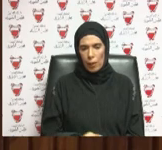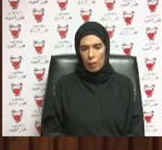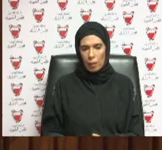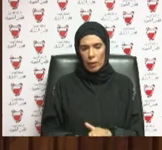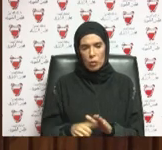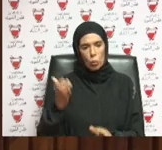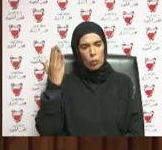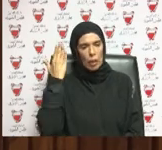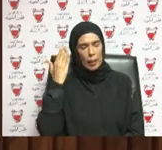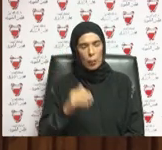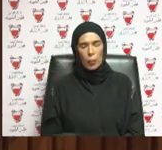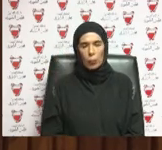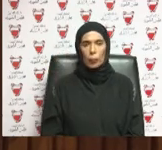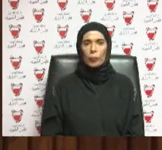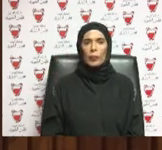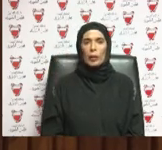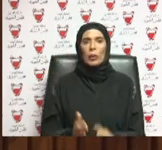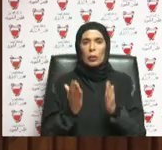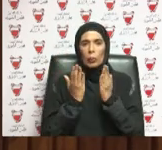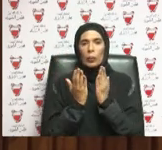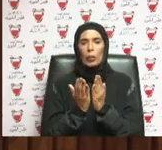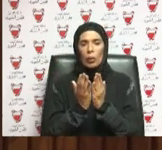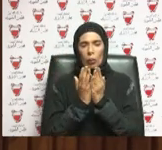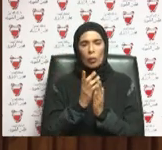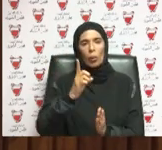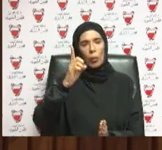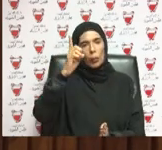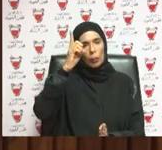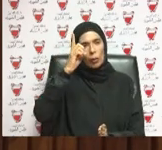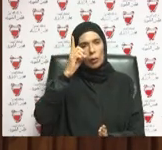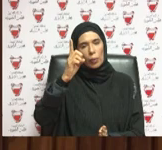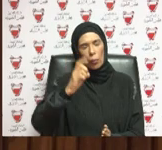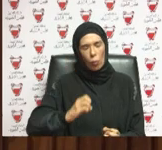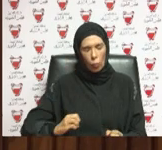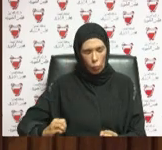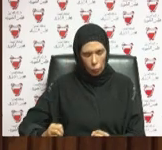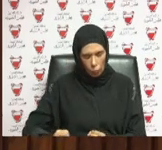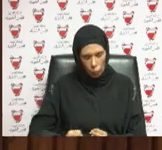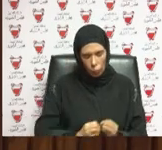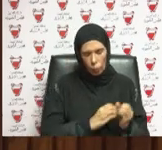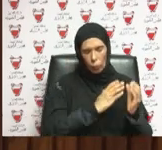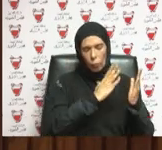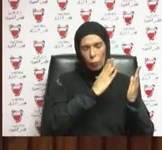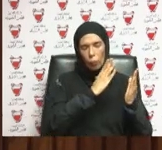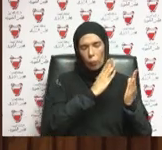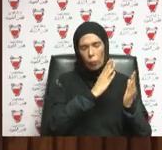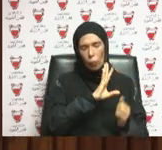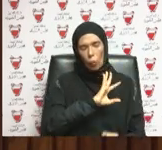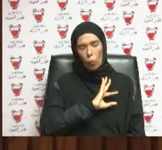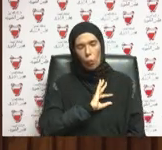الوزراء. داعينا المولى أن يتغمد الفقيد الكبير بواسع